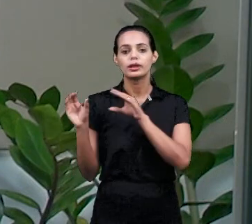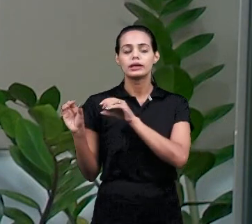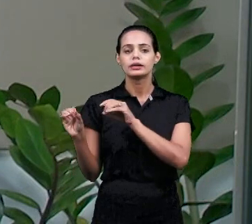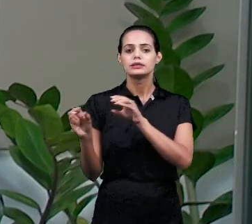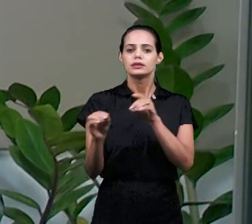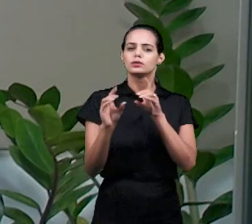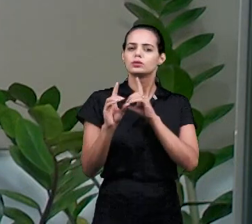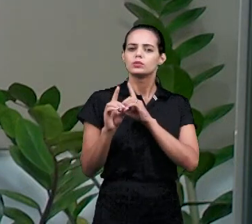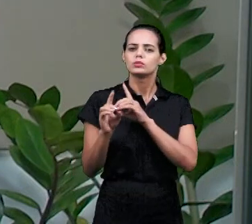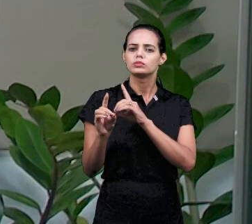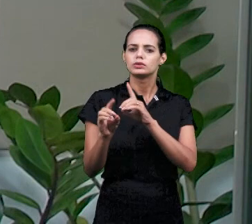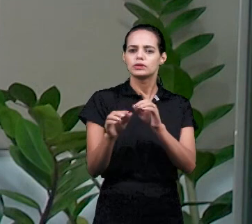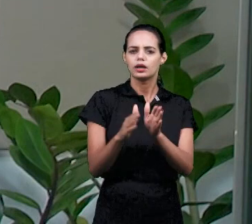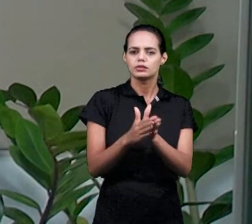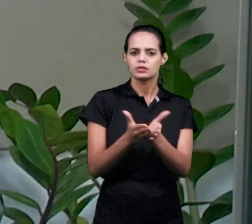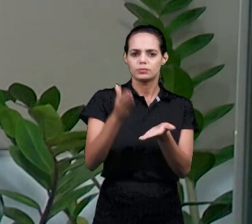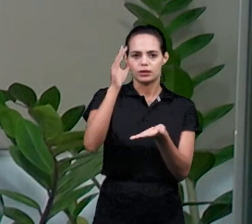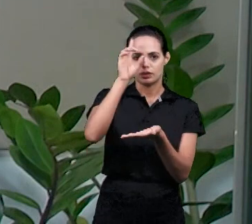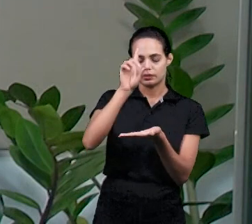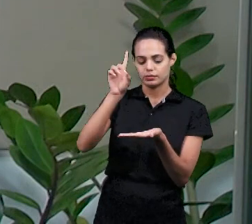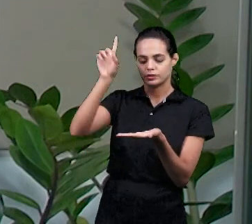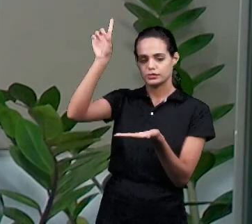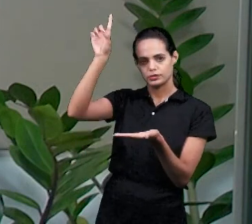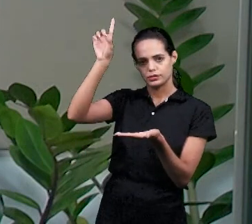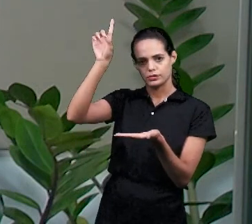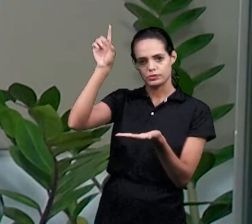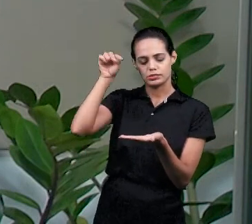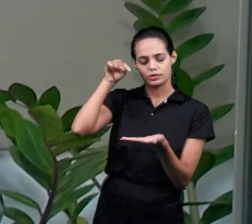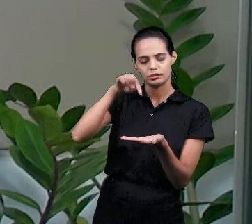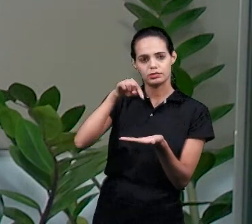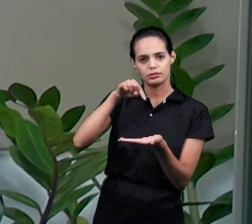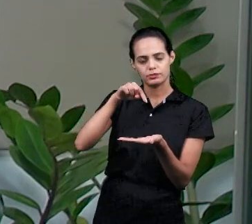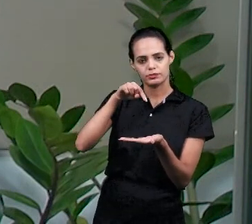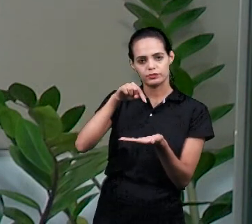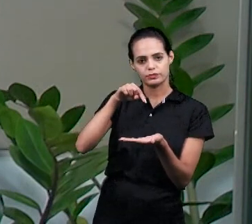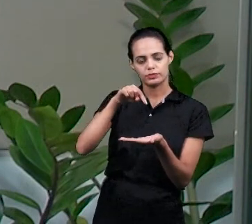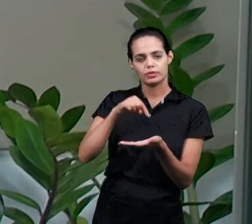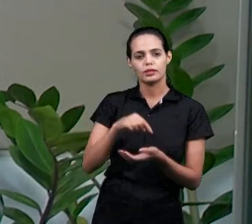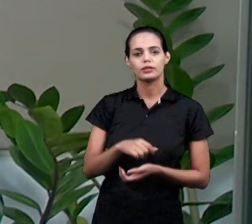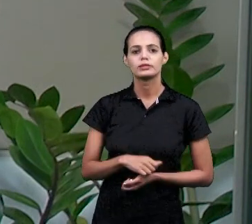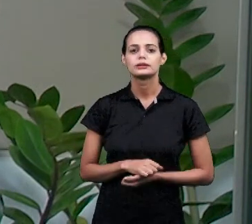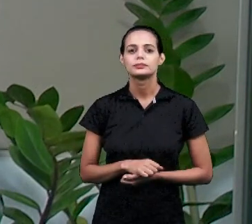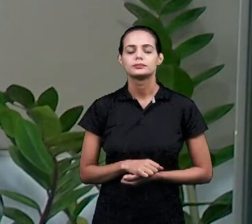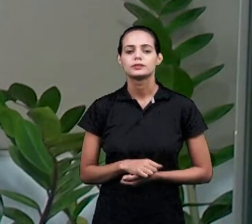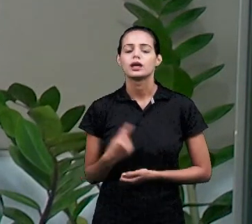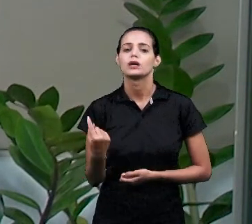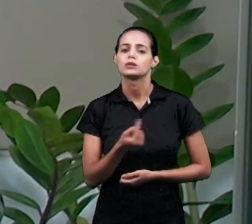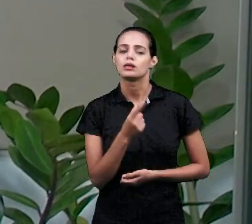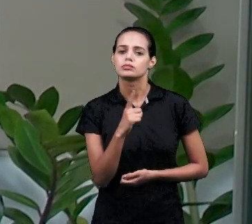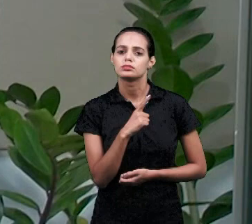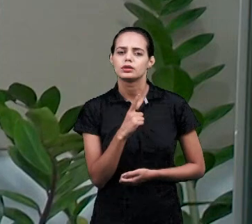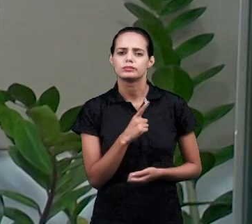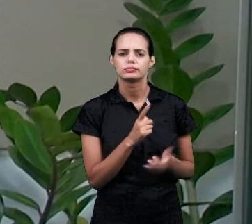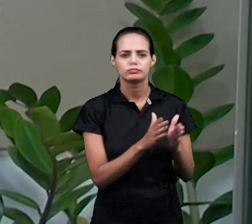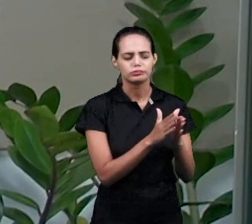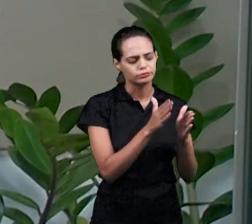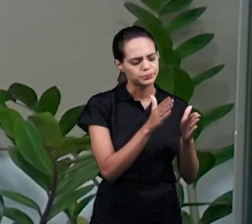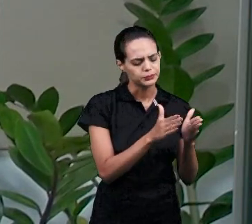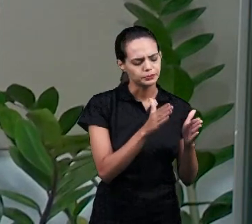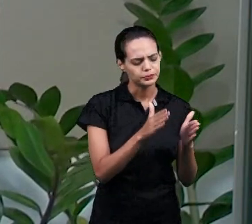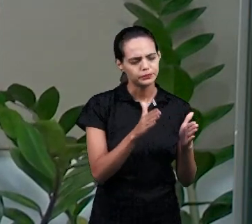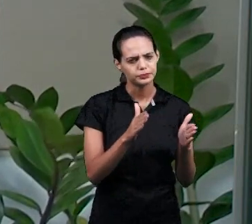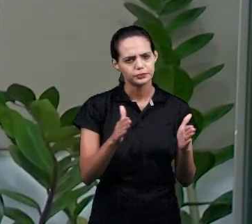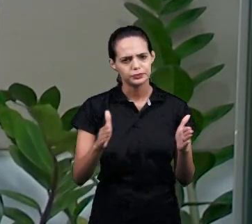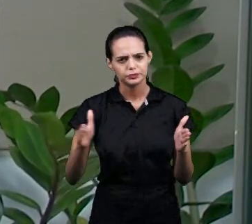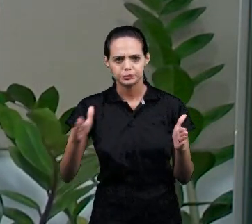montrant que même dans l'Évangile, nous sommes devant des dangers, nous sommes avertis